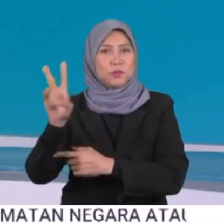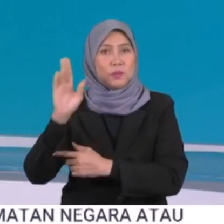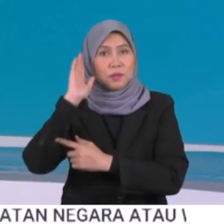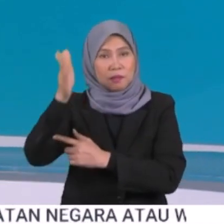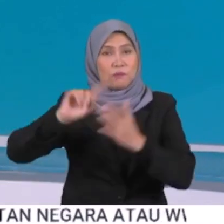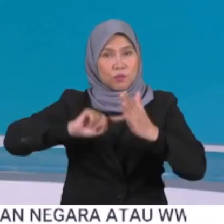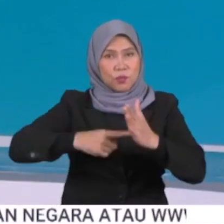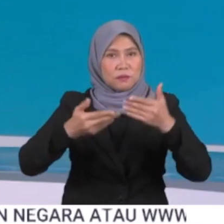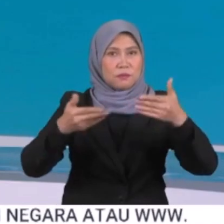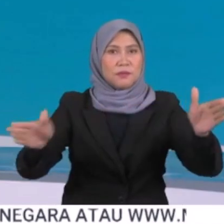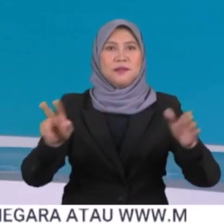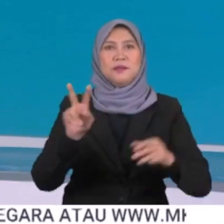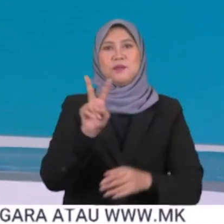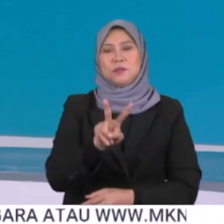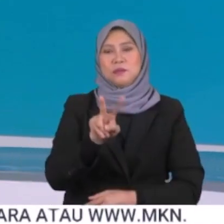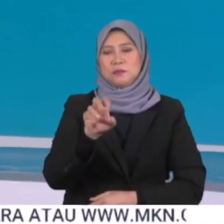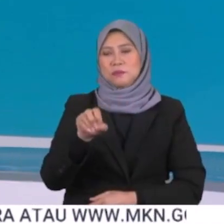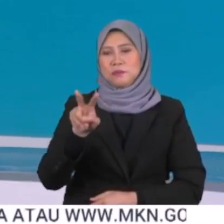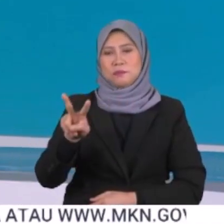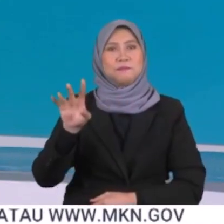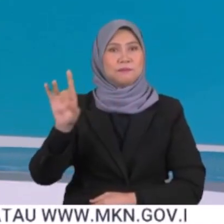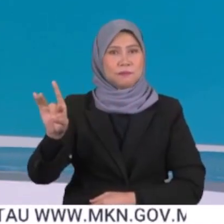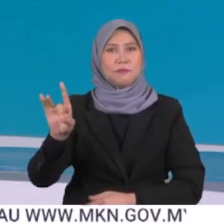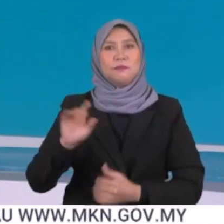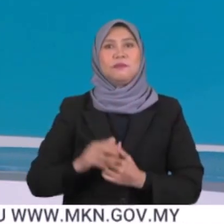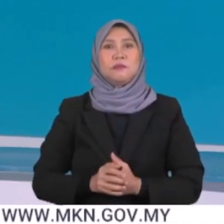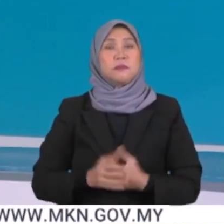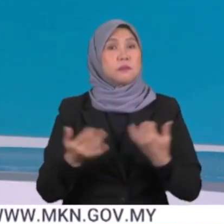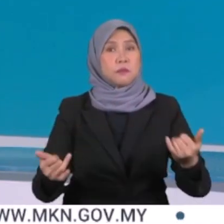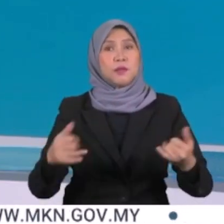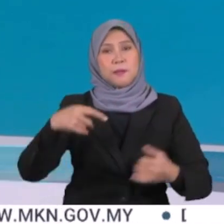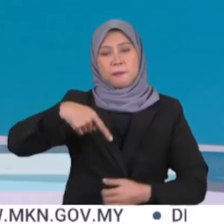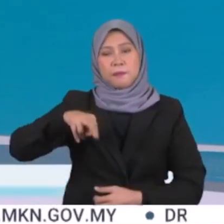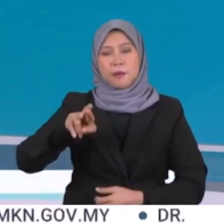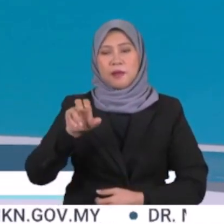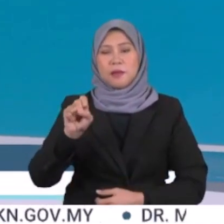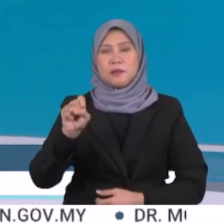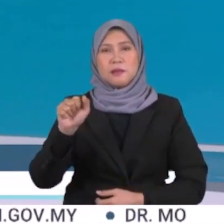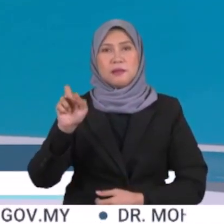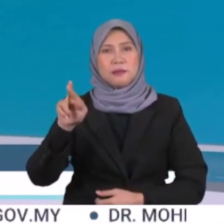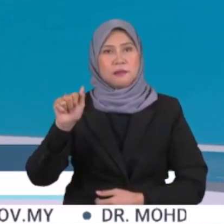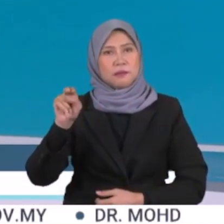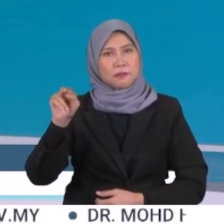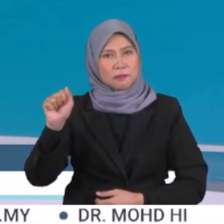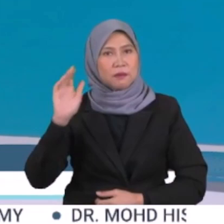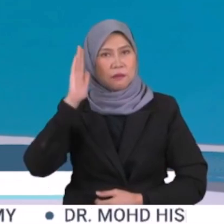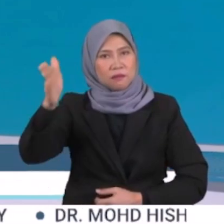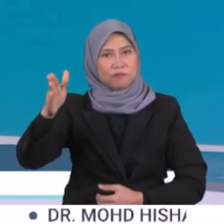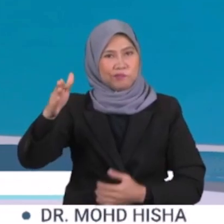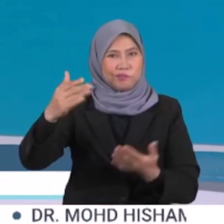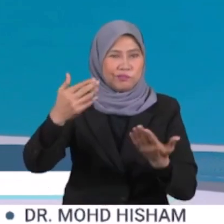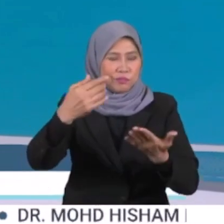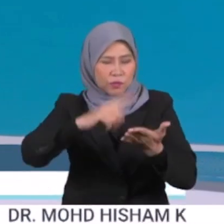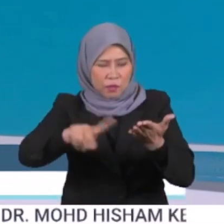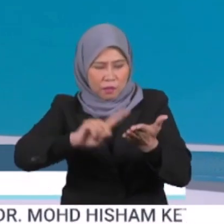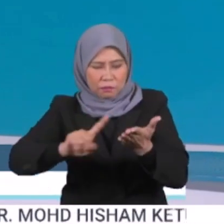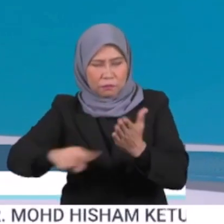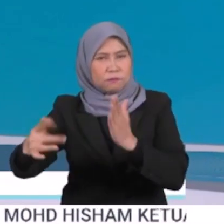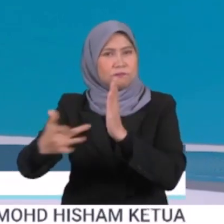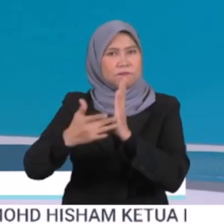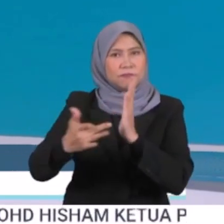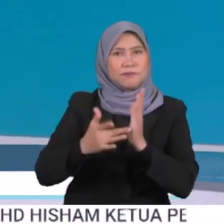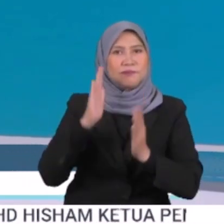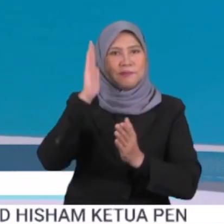beroperasi pada suku kedua 2028. Ketika ini, Prasarana Malaysia Berhad sedang memuktamadkan butiran teknikal dan